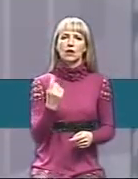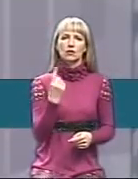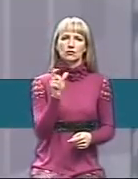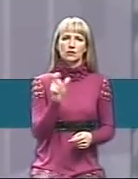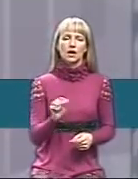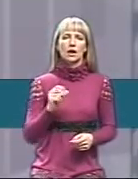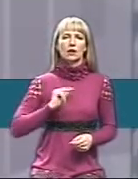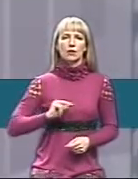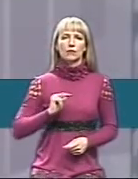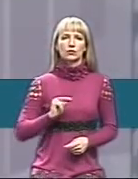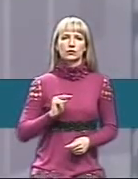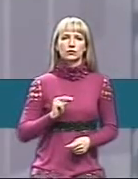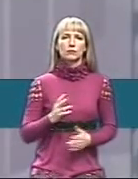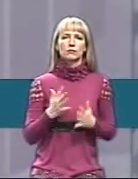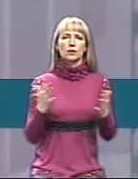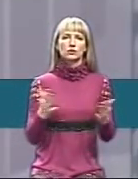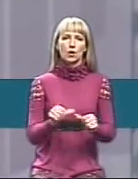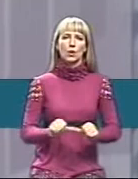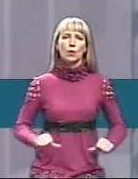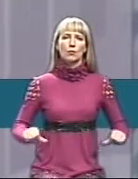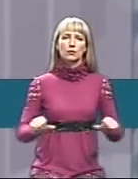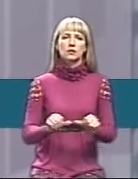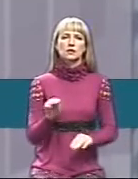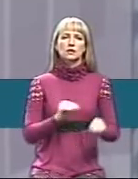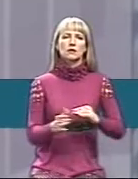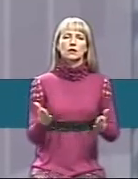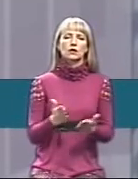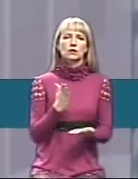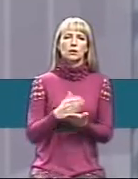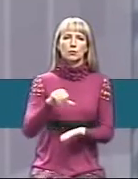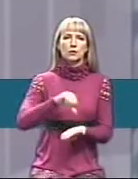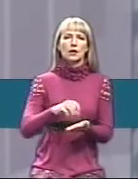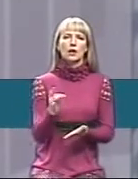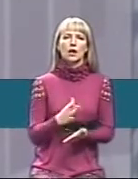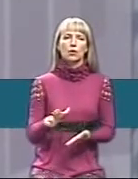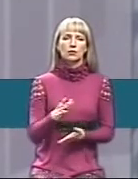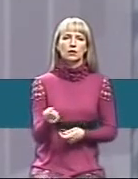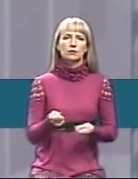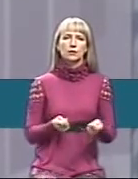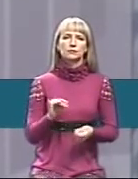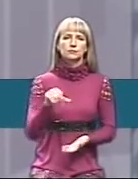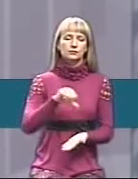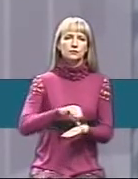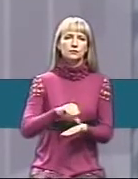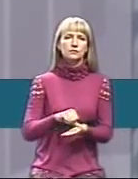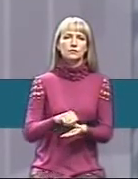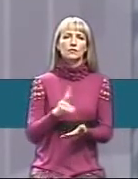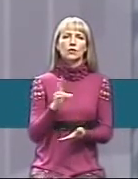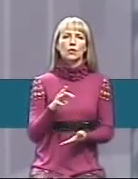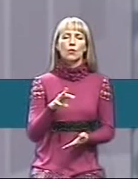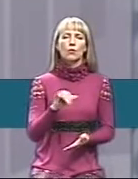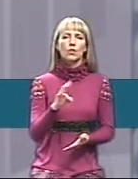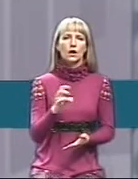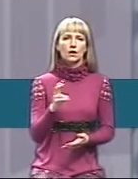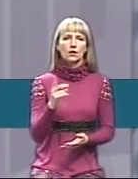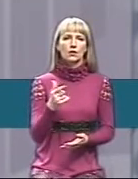человека, а работа большой комиссии, в состав которой входят и представители районных администраций, и представители коммунального предприятия